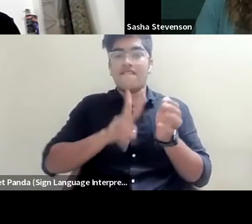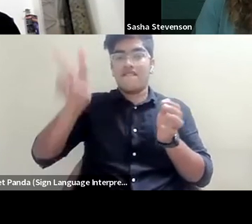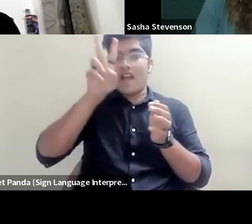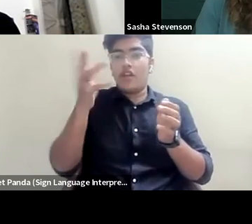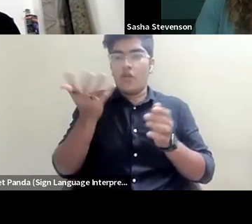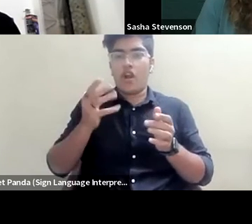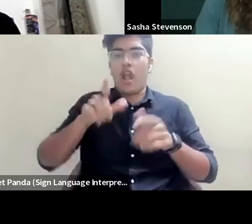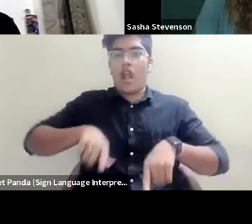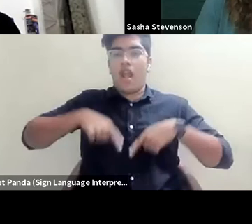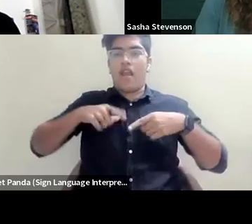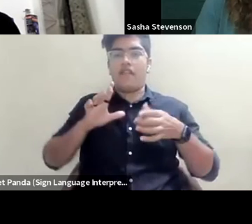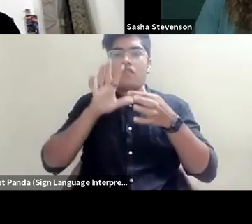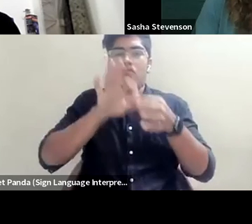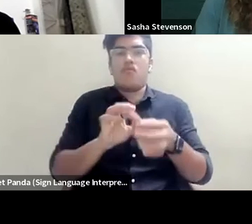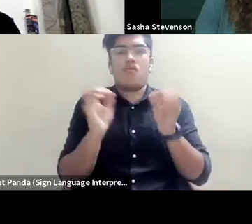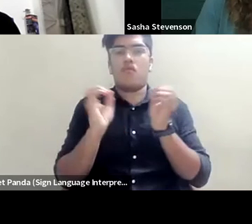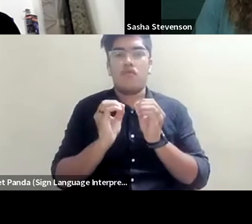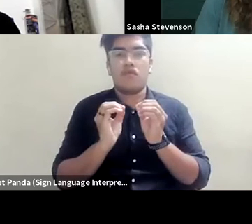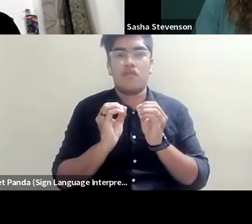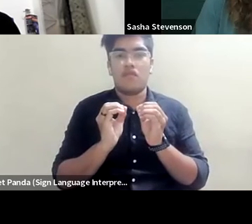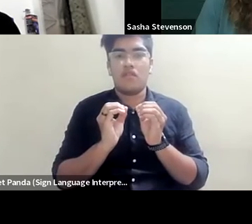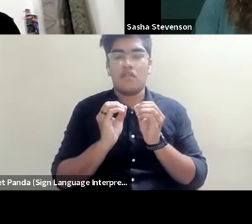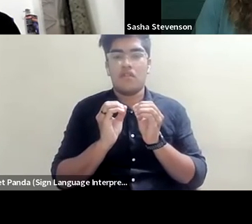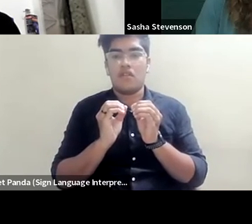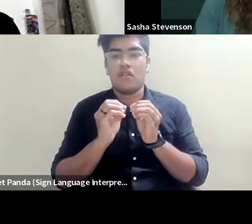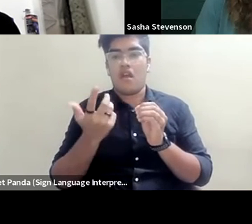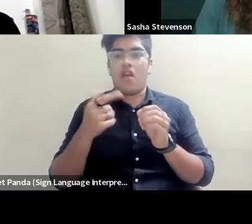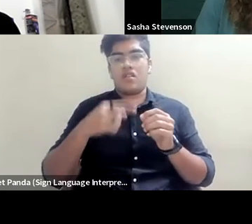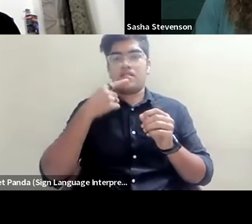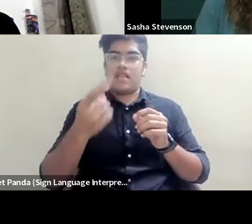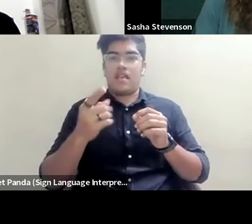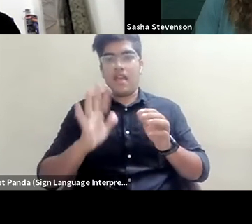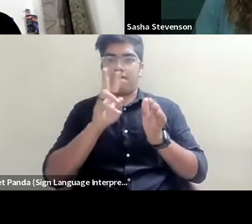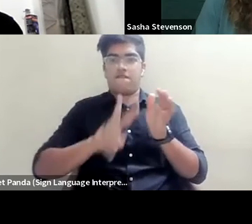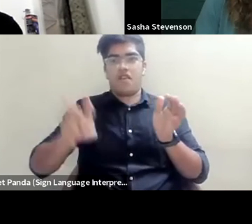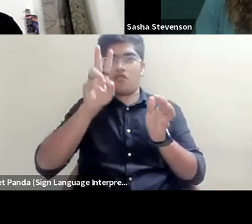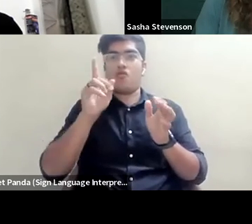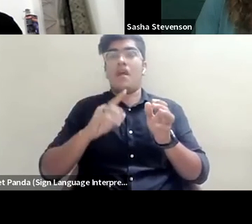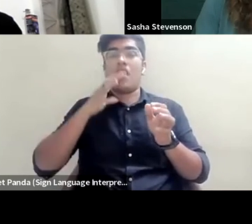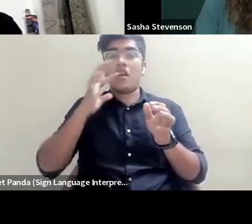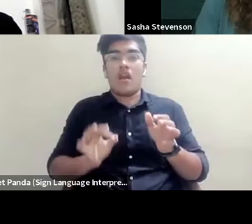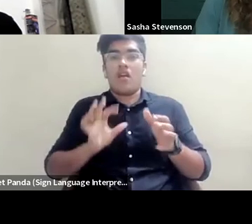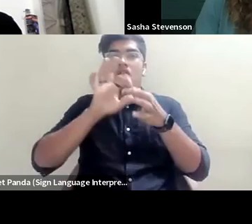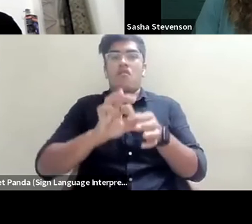नहीं है। वी आर नॉट कनेक्टेड टू डेमोक्रेटिक वैल्यूज। तो ये राइट करने के लिए एक बहुत बड़ा प्रयास करना